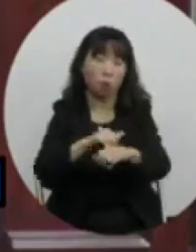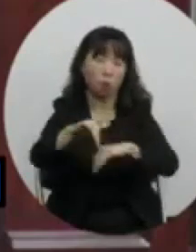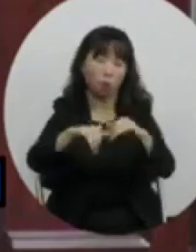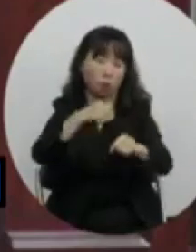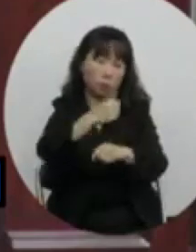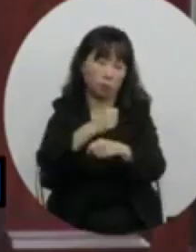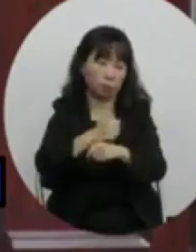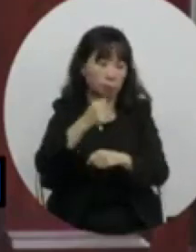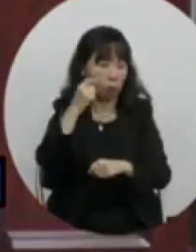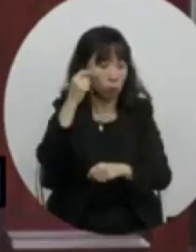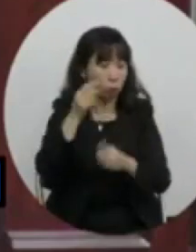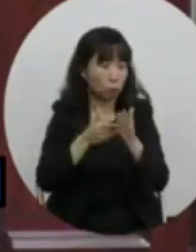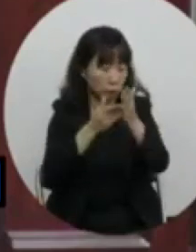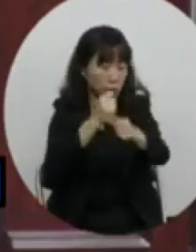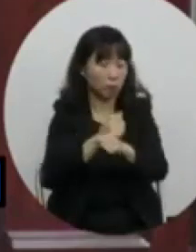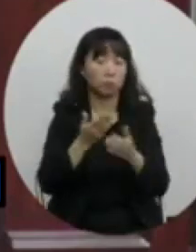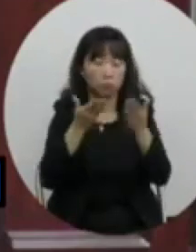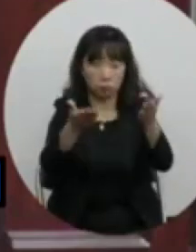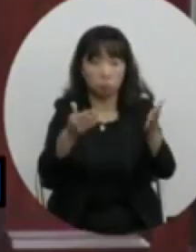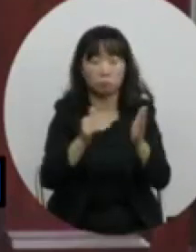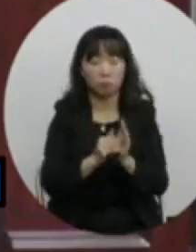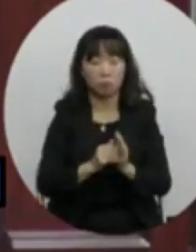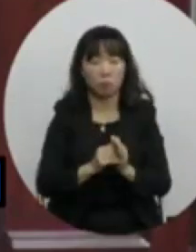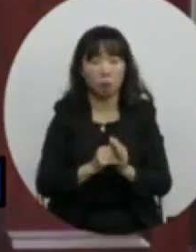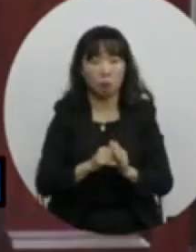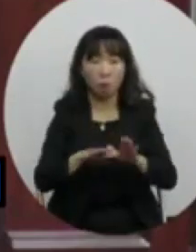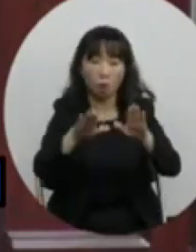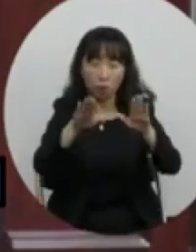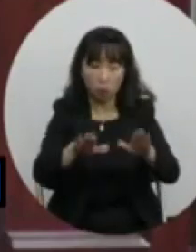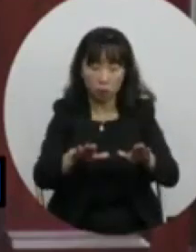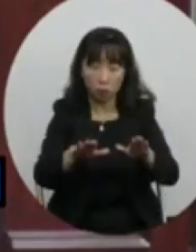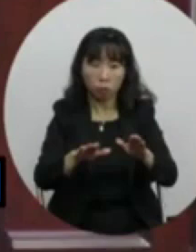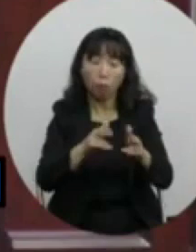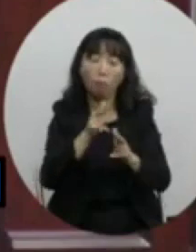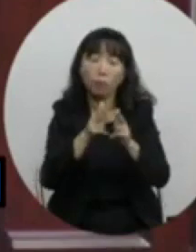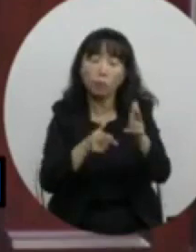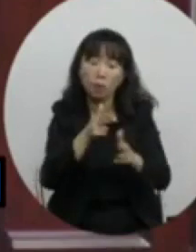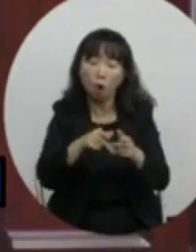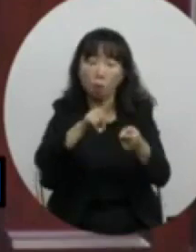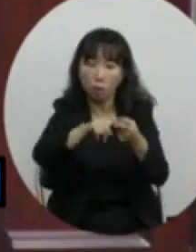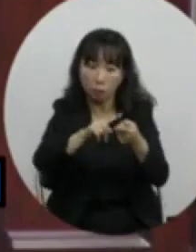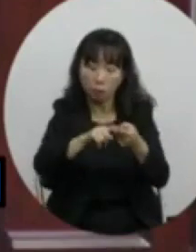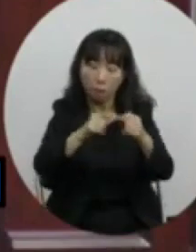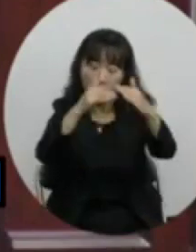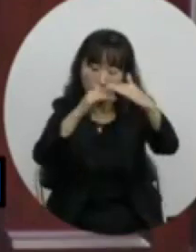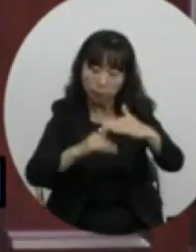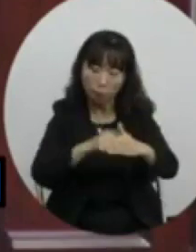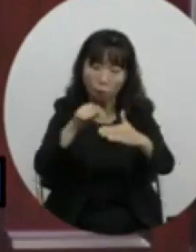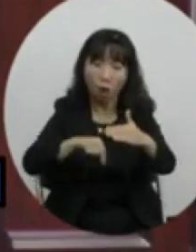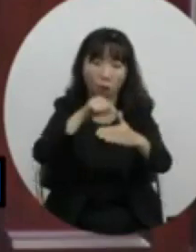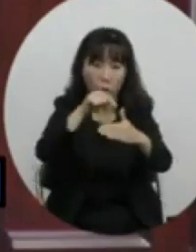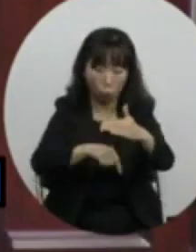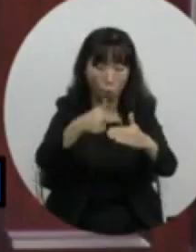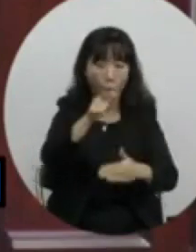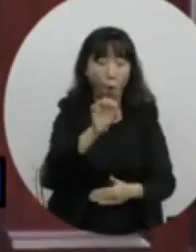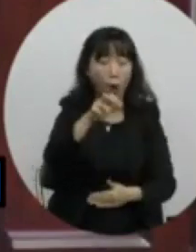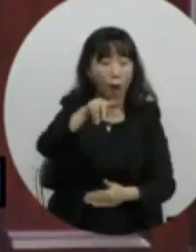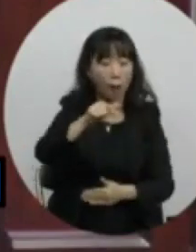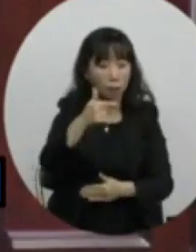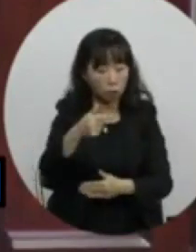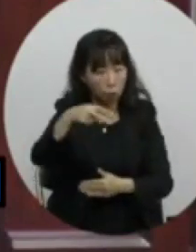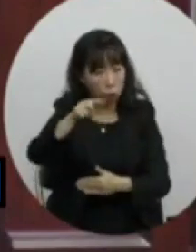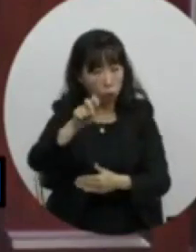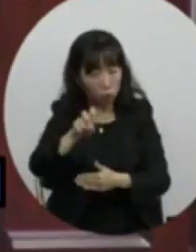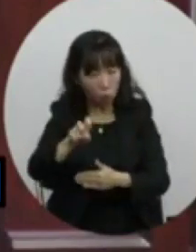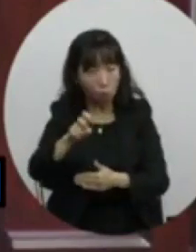했습니다. 이번 2035 발전 계획의 관광 분야 전략 방향에도 역시 강천섬 개발, 체류형 문화 관광